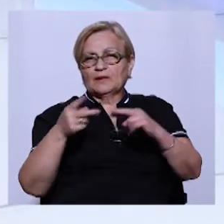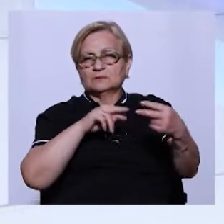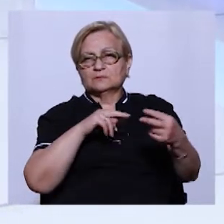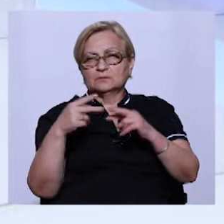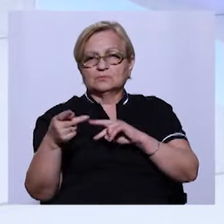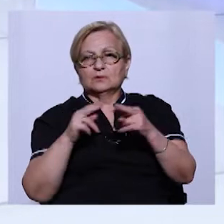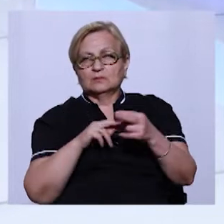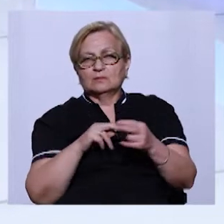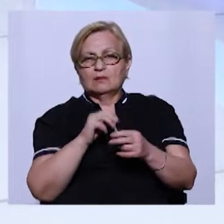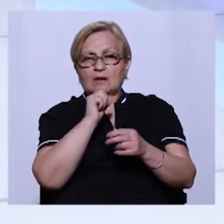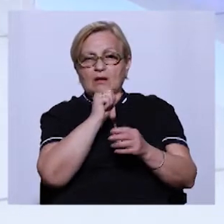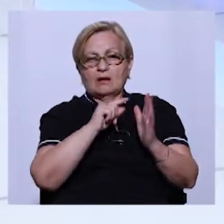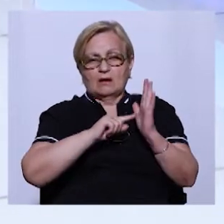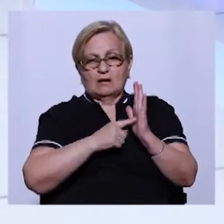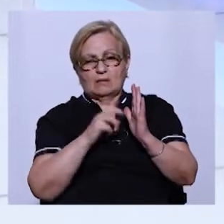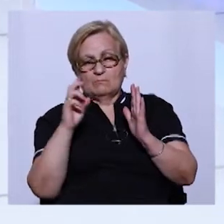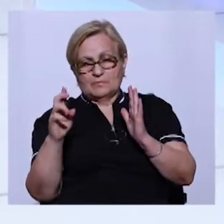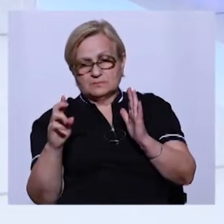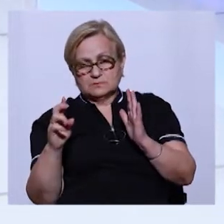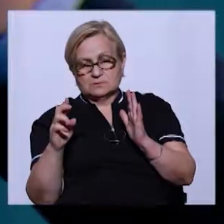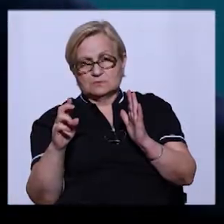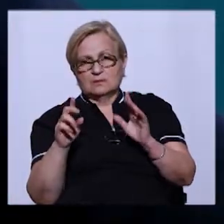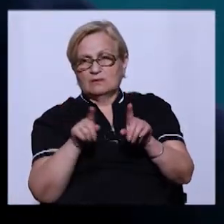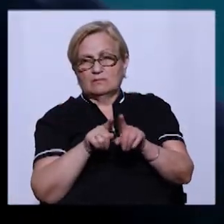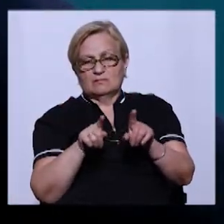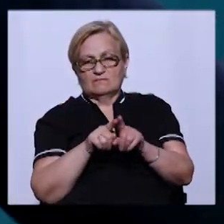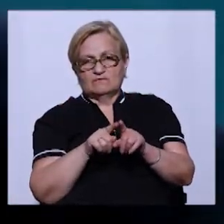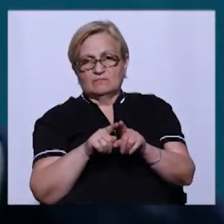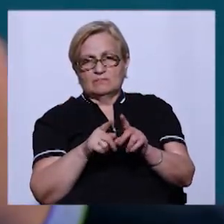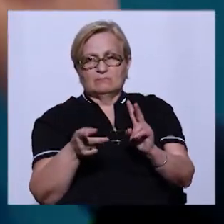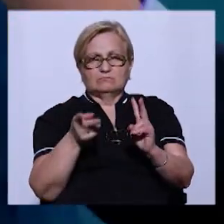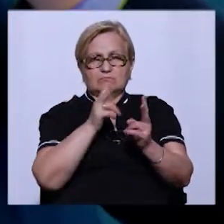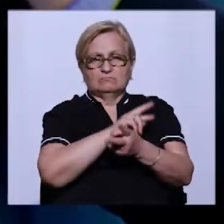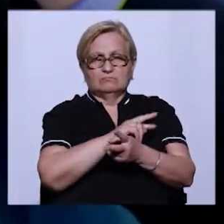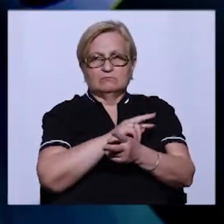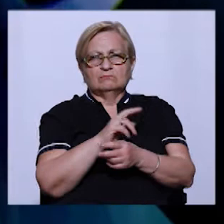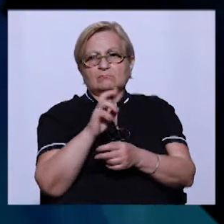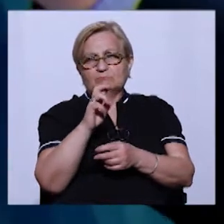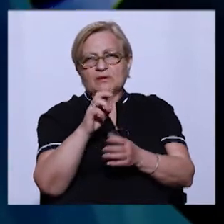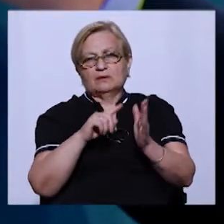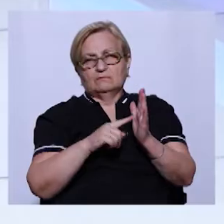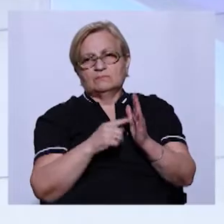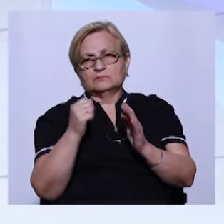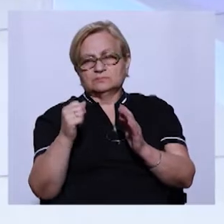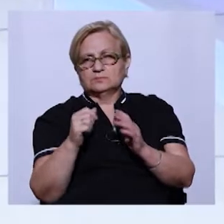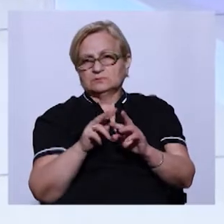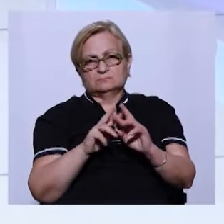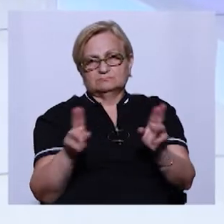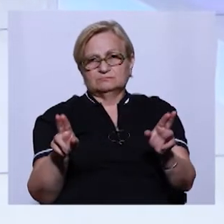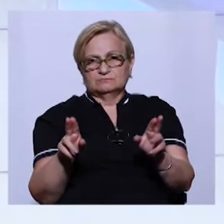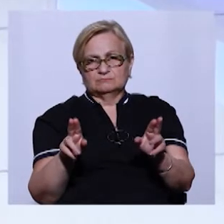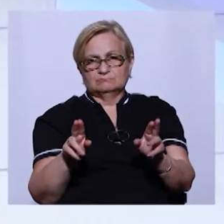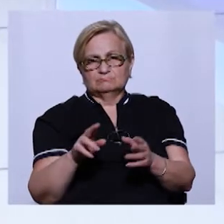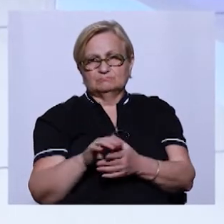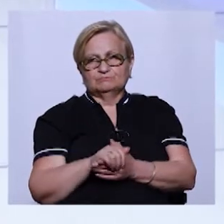გადანაცვლებადობა, მაშ A-ს გავამრავლებ B-ზე, ეს იგივე არის გადანაცვლებადობა B გამრავლებული A-ზე.